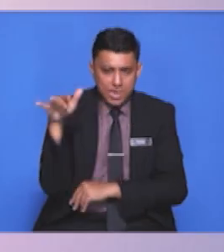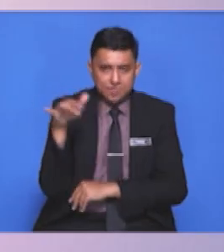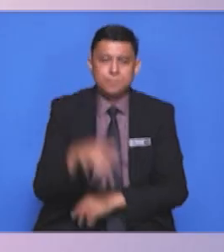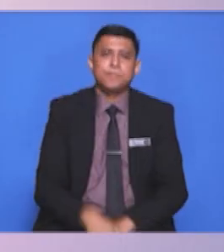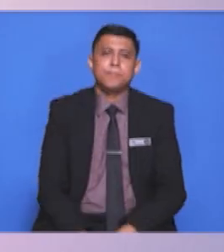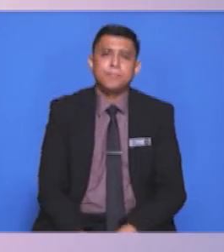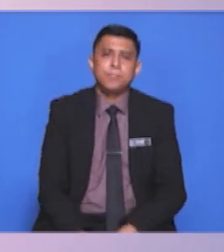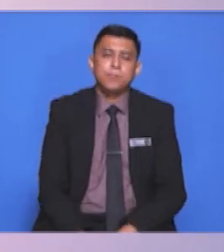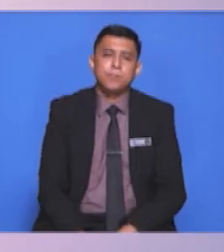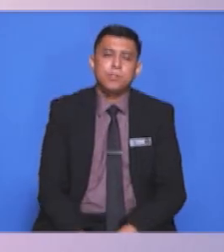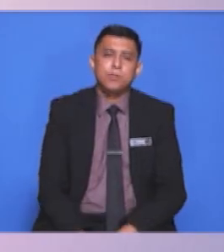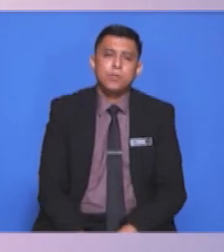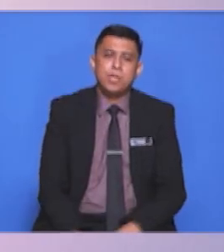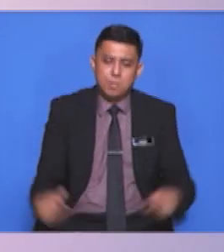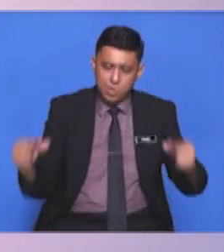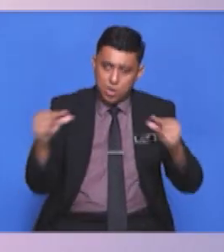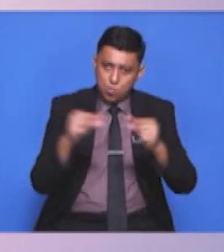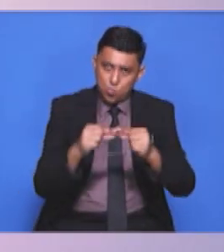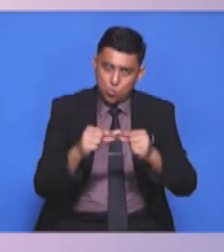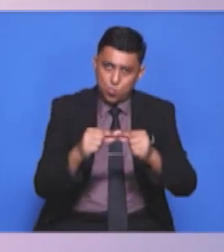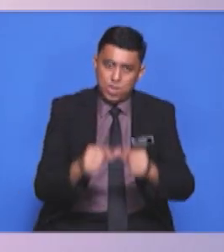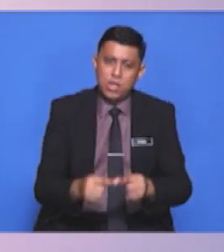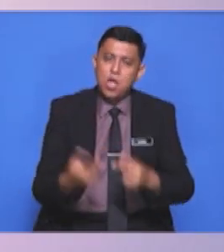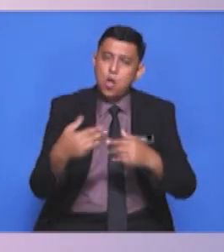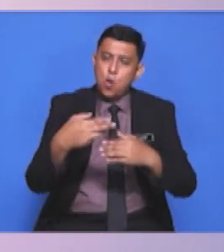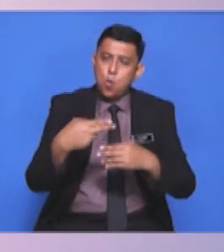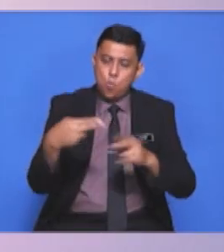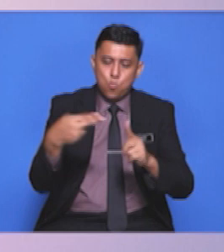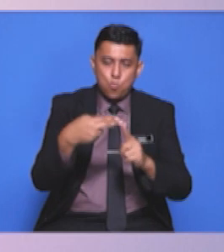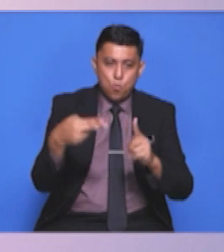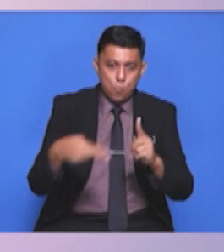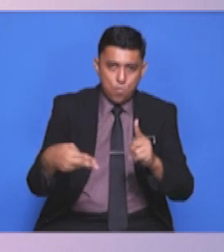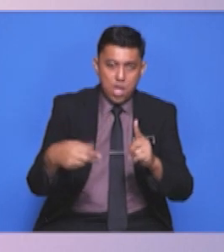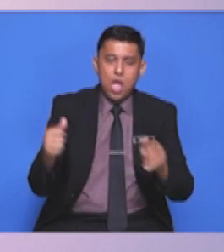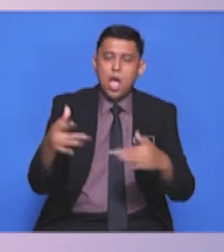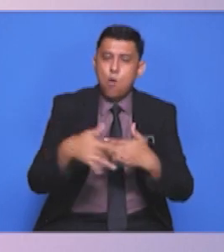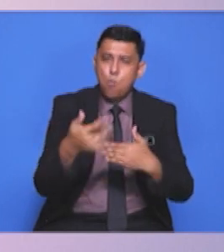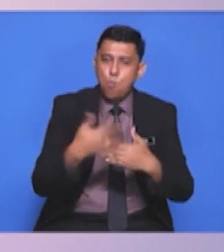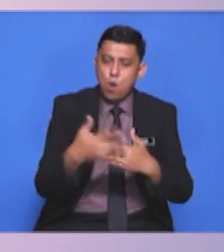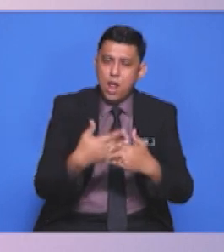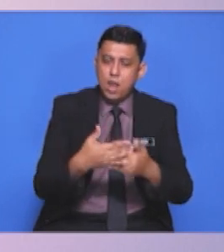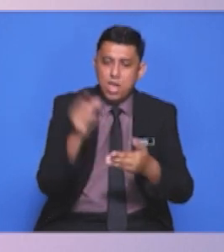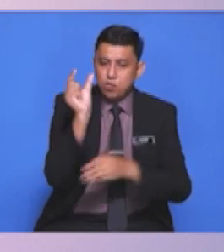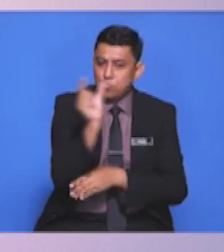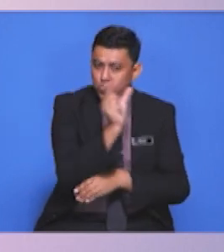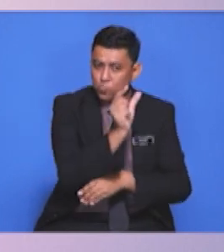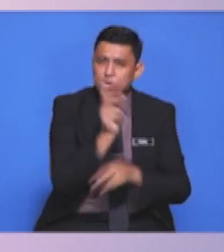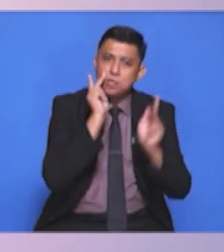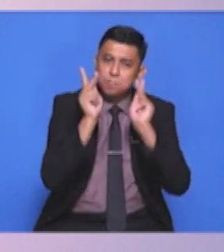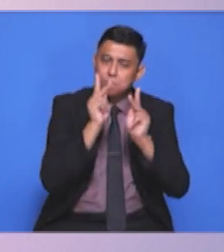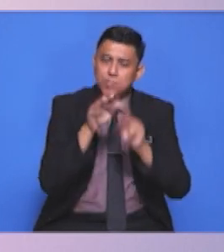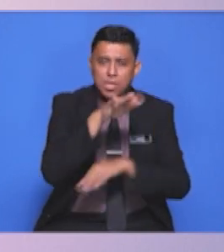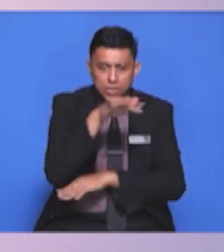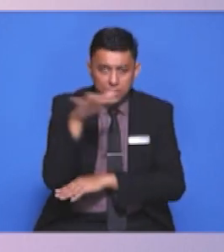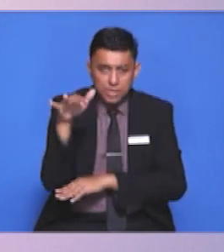bagi perkataan yang menggabungkan huruf awal suku kata bagi setiap kate akan